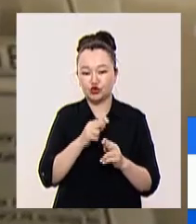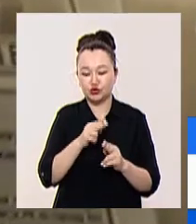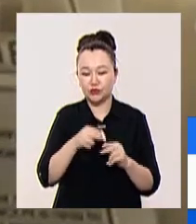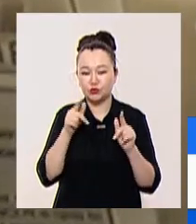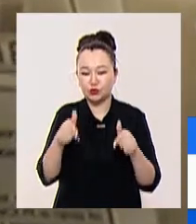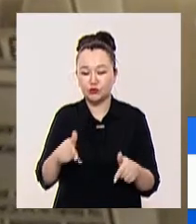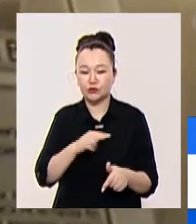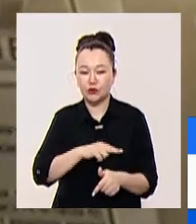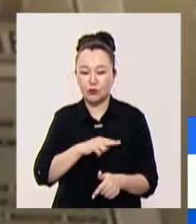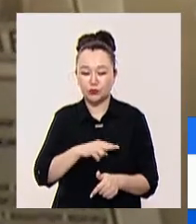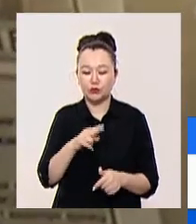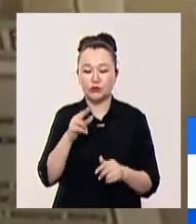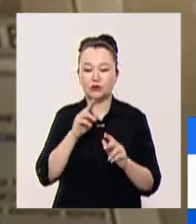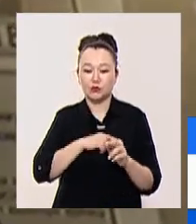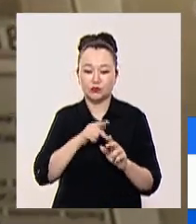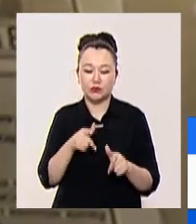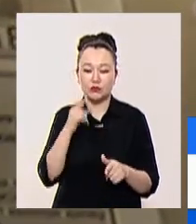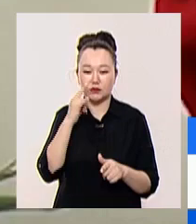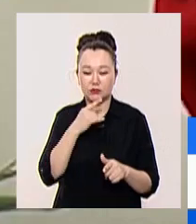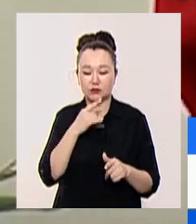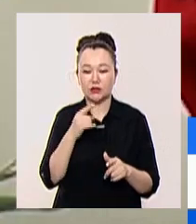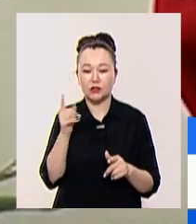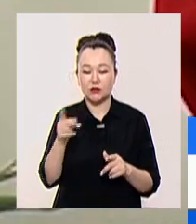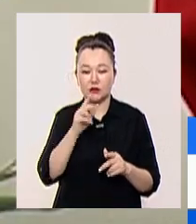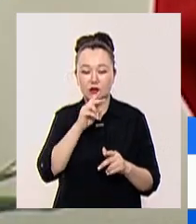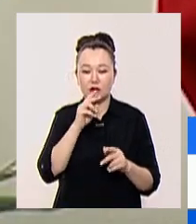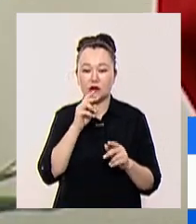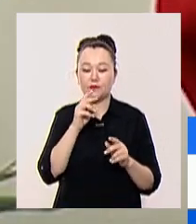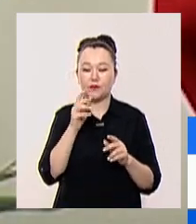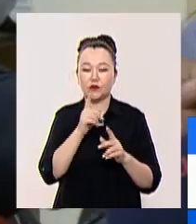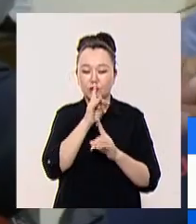Казахстанцы при трудоустройстве никаких приоритетов не имеют.